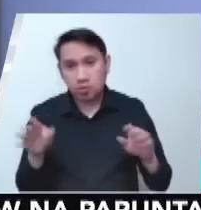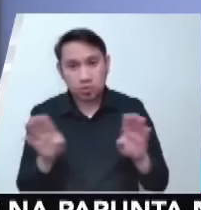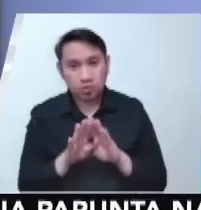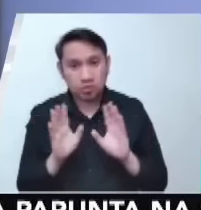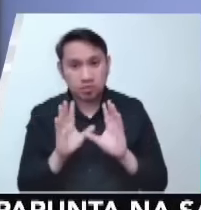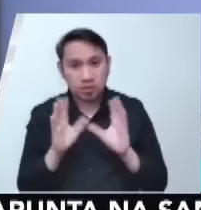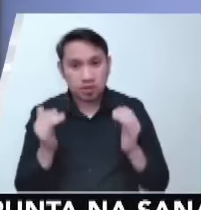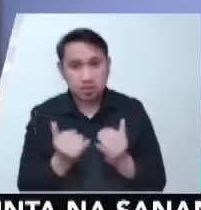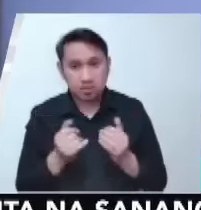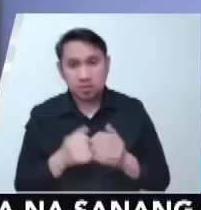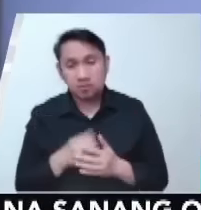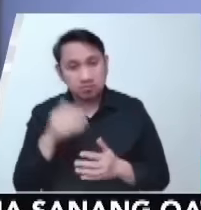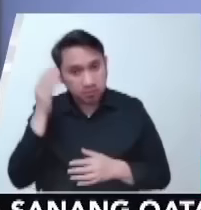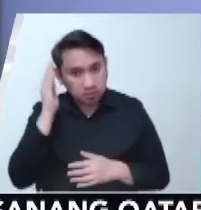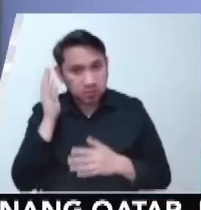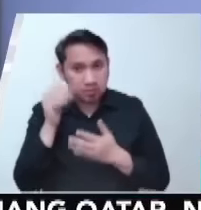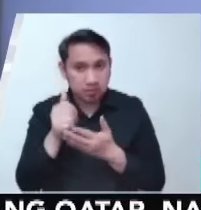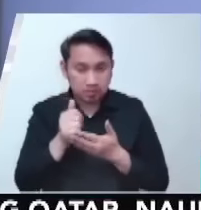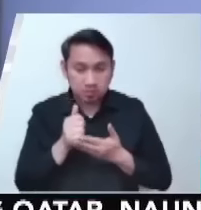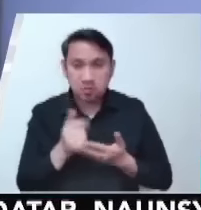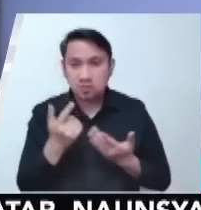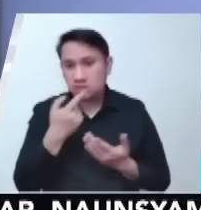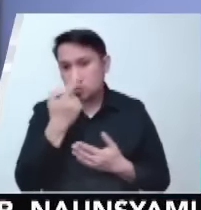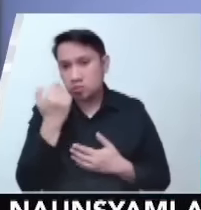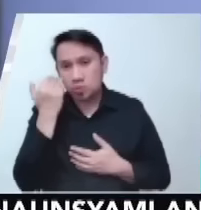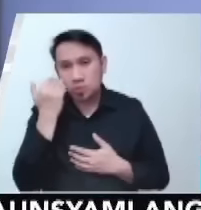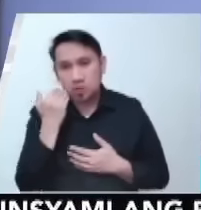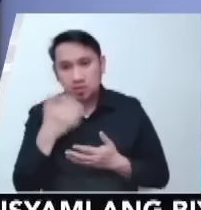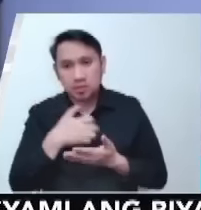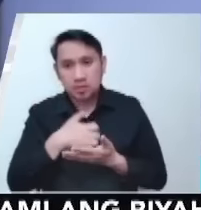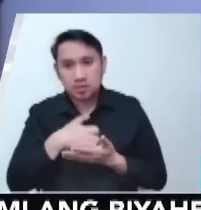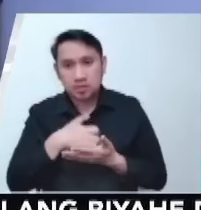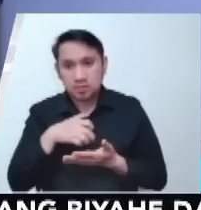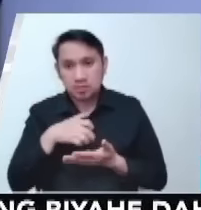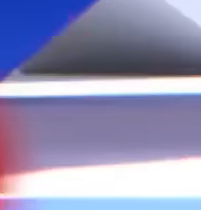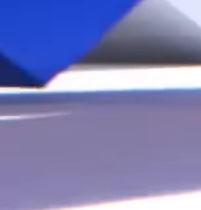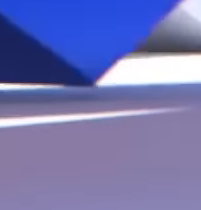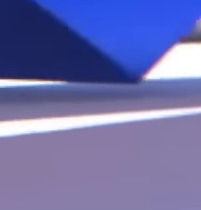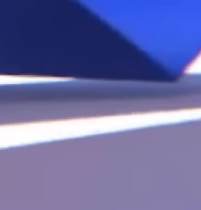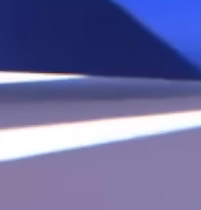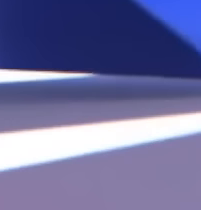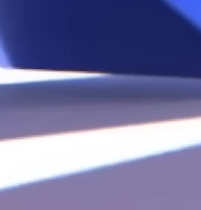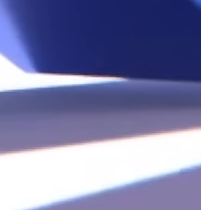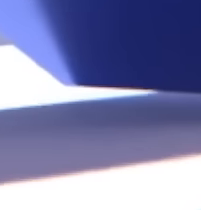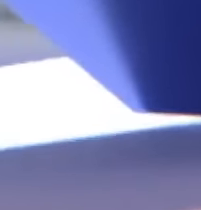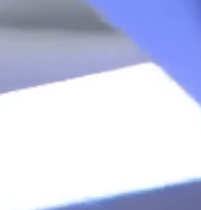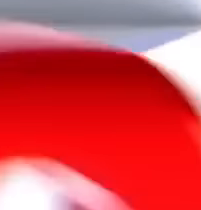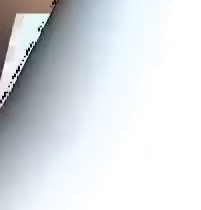umaapi sila ng tulong lalo kapos na raw sa panggastos nakatutok si Raffy